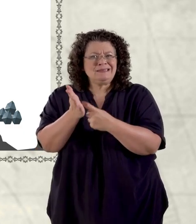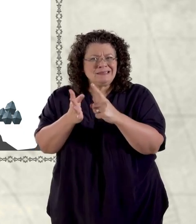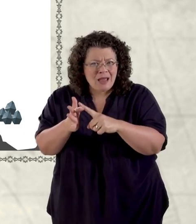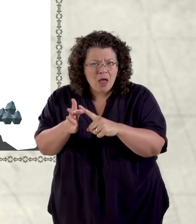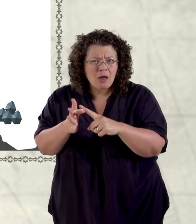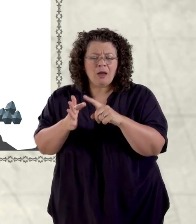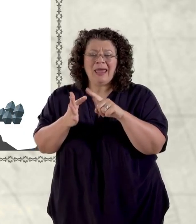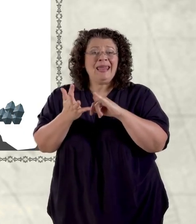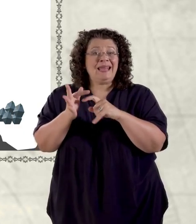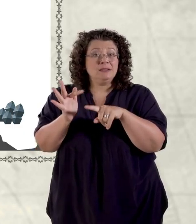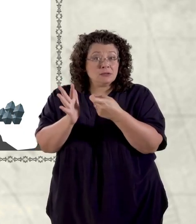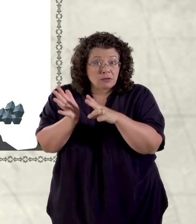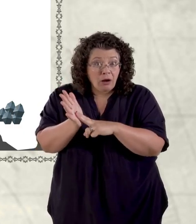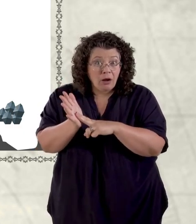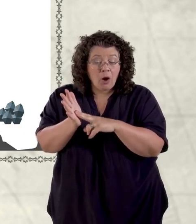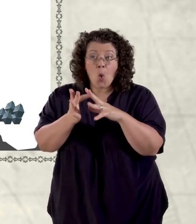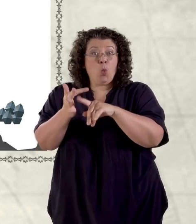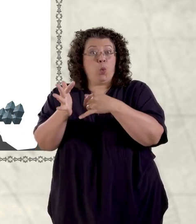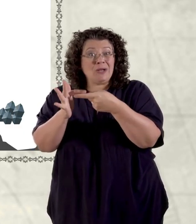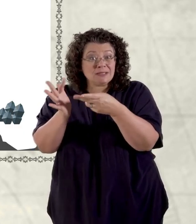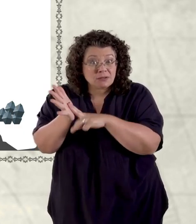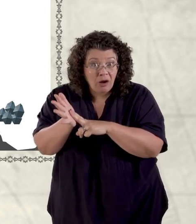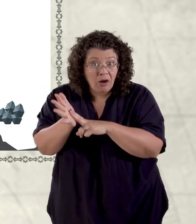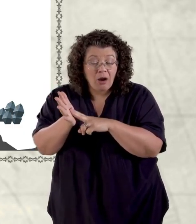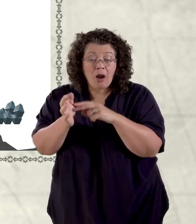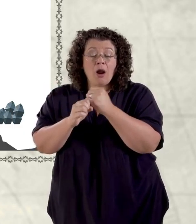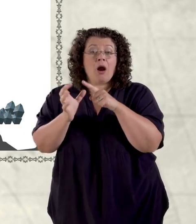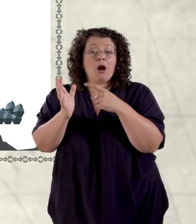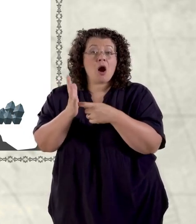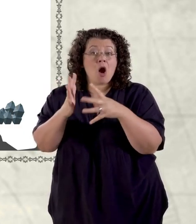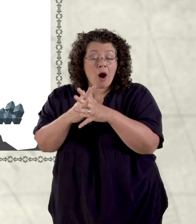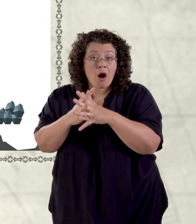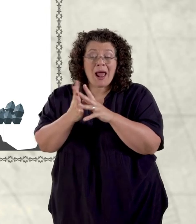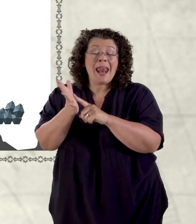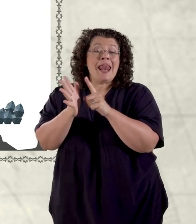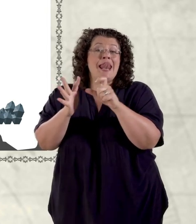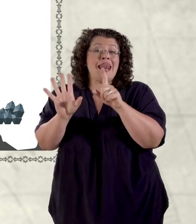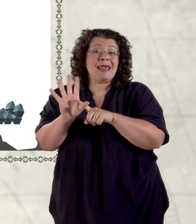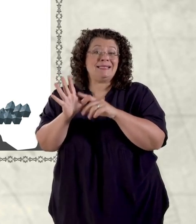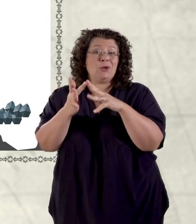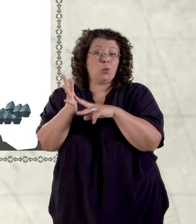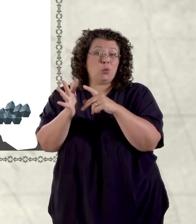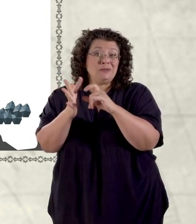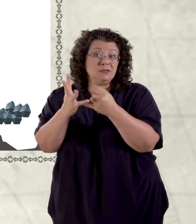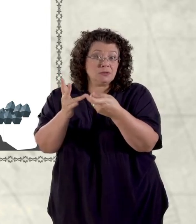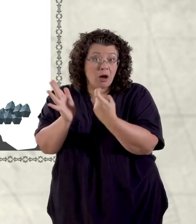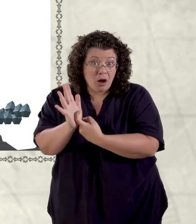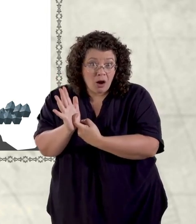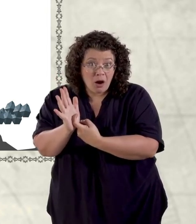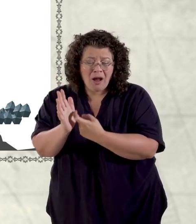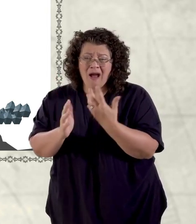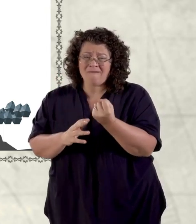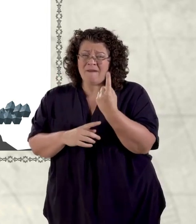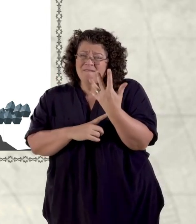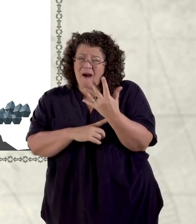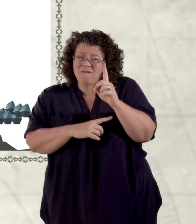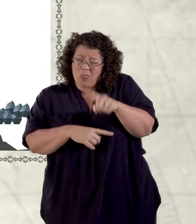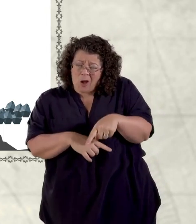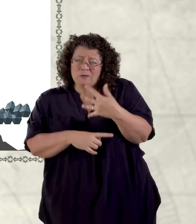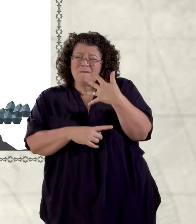Weston, Pwllclor Garw a Pwllclor Lady Windsor. Oedd 5583